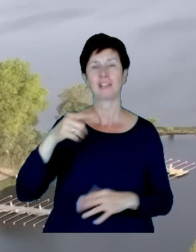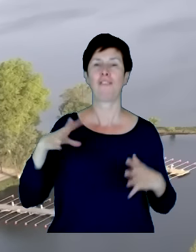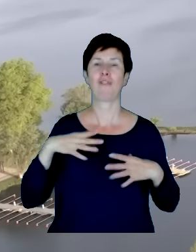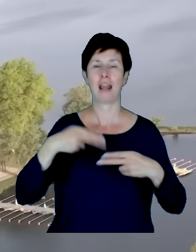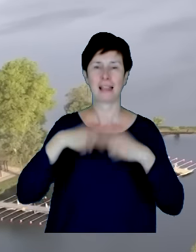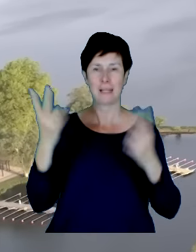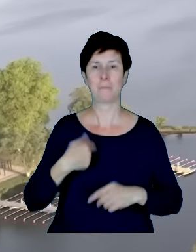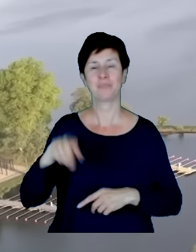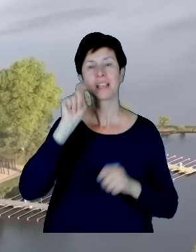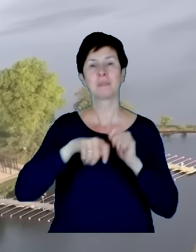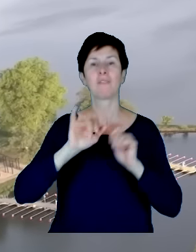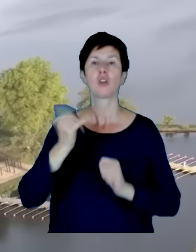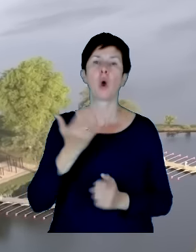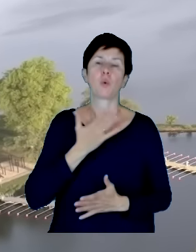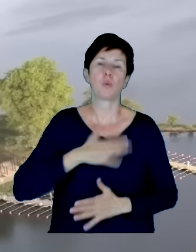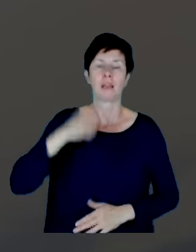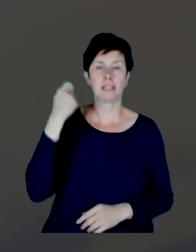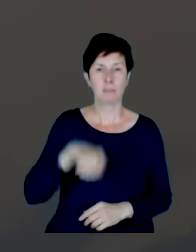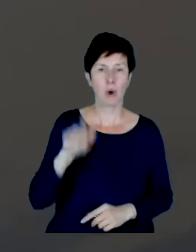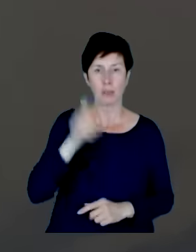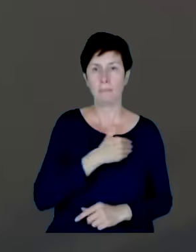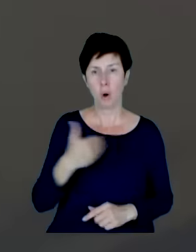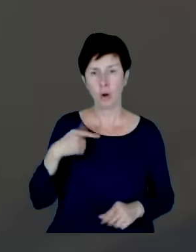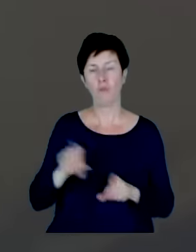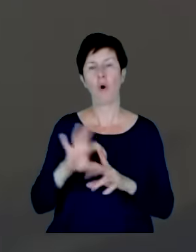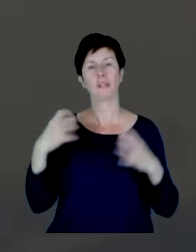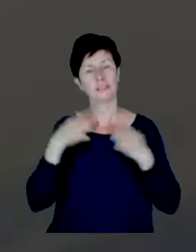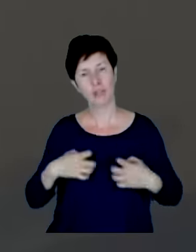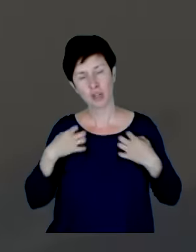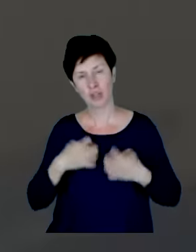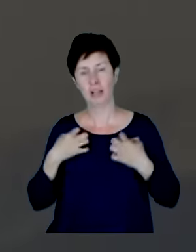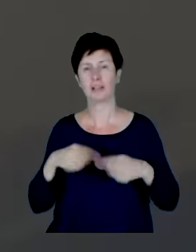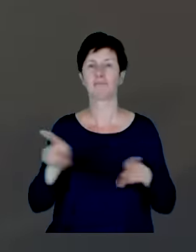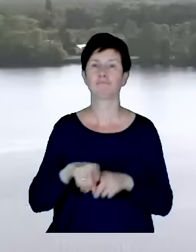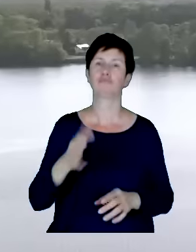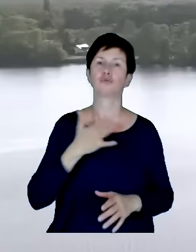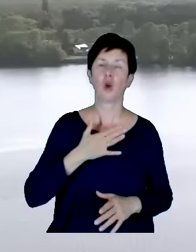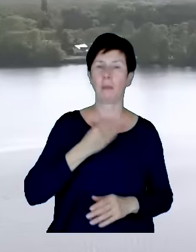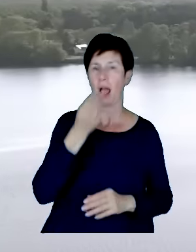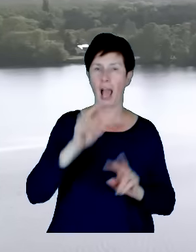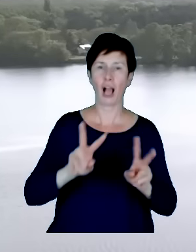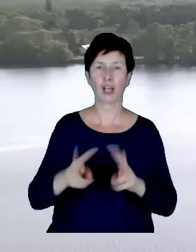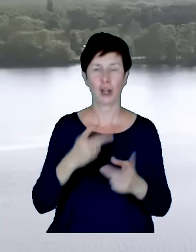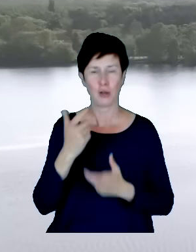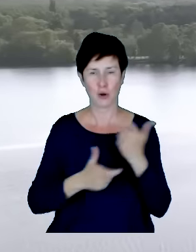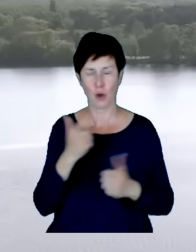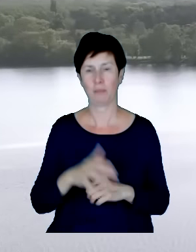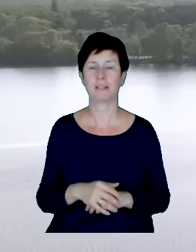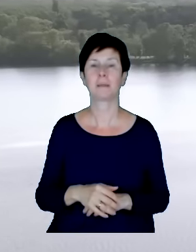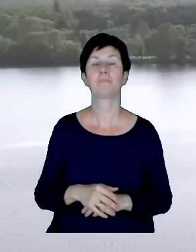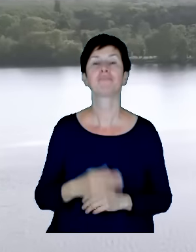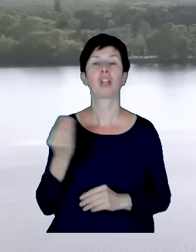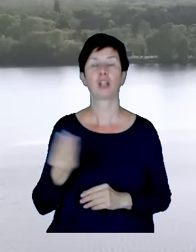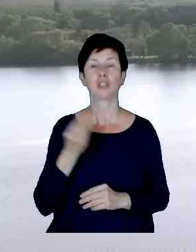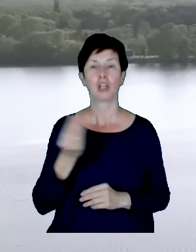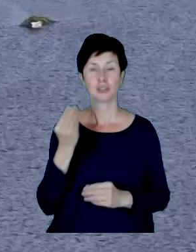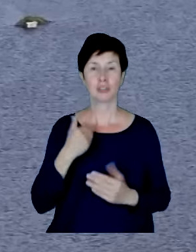Jakie są ulubione sporty Polaków mawiamy o naszych czworonożnych pupilach przyrządzimy też pyszne dania z grilla ale to nie koniec atrakcji które przygotowaliśmy